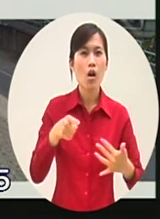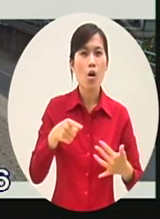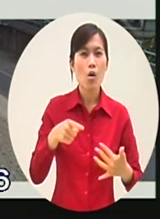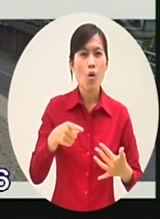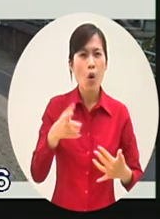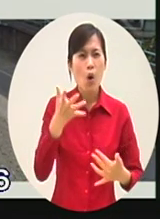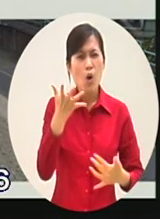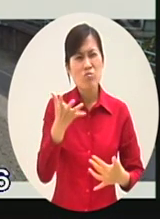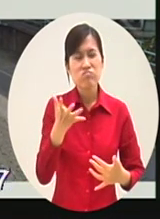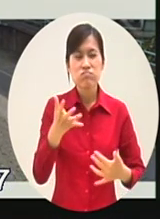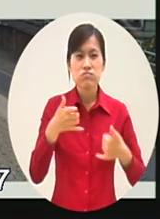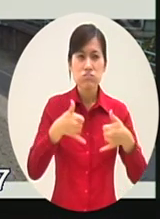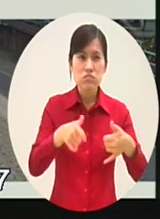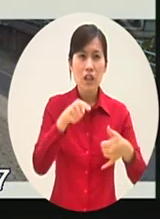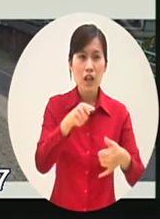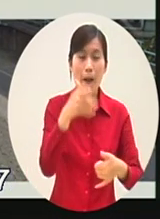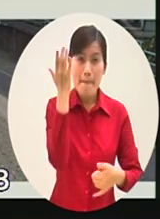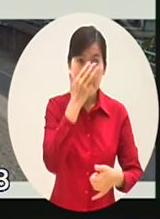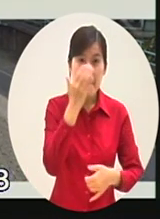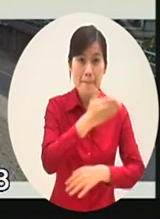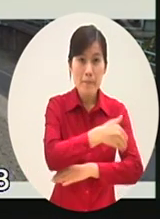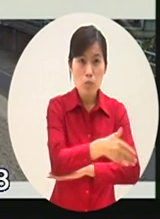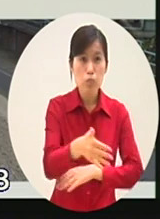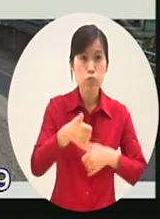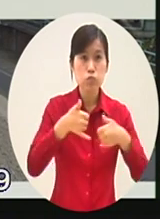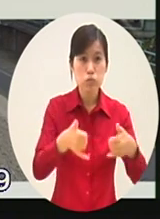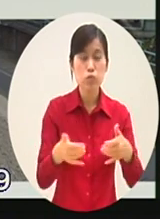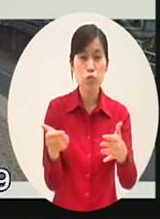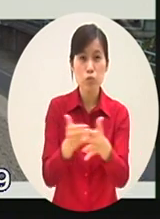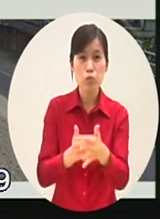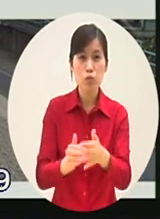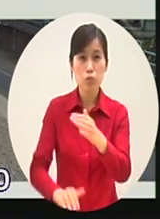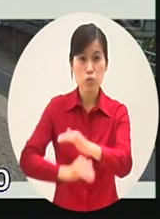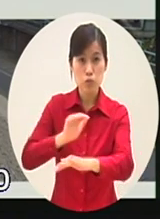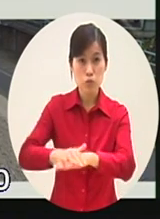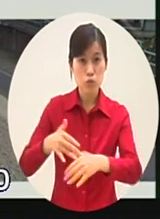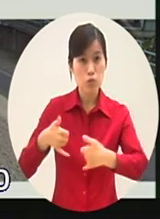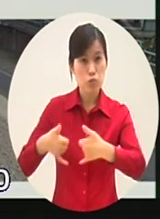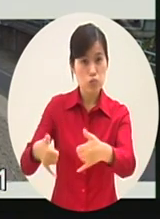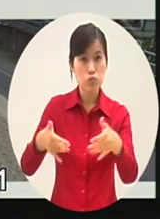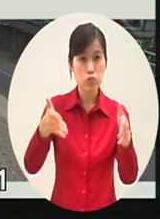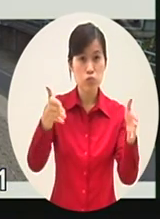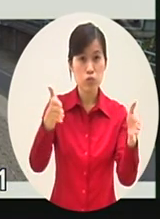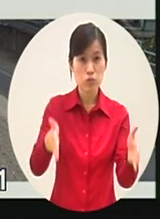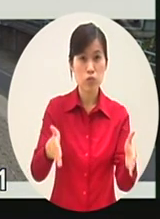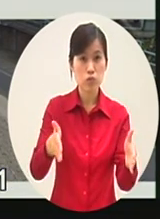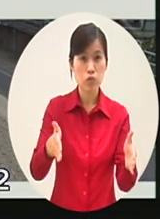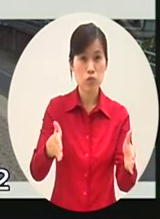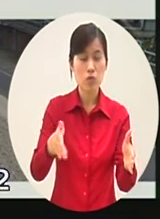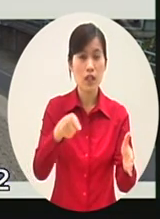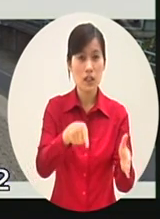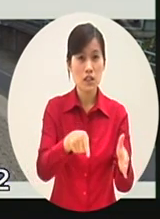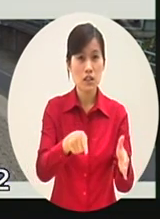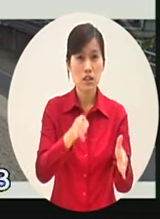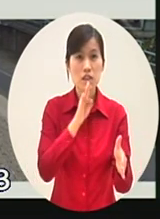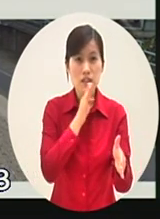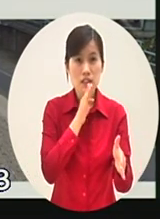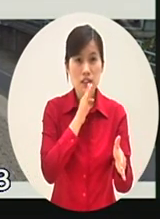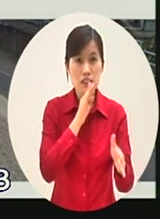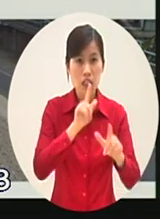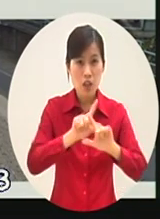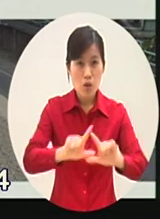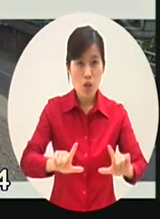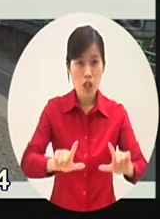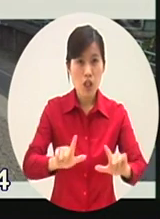路，这一条美庄路到成功路这一条就是说我们这条就是我们的大